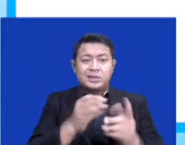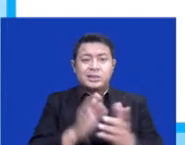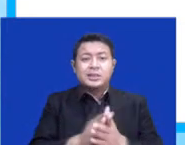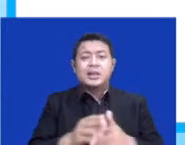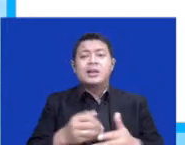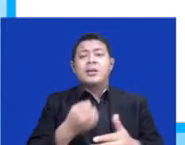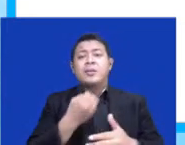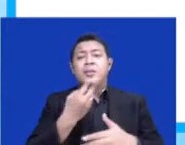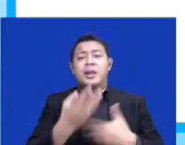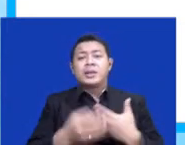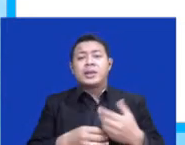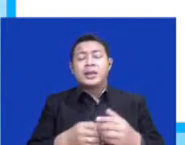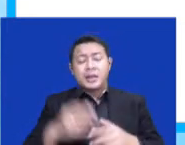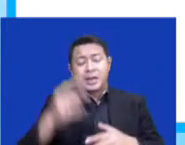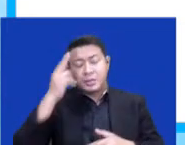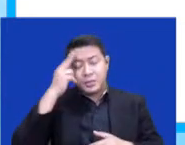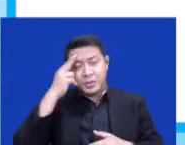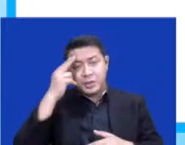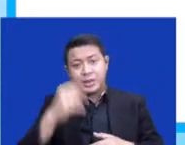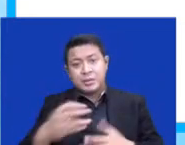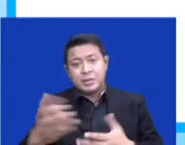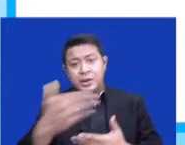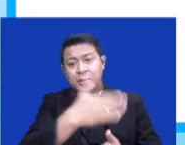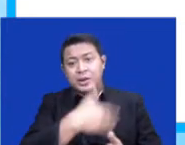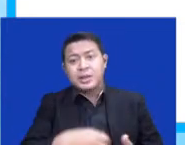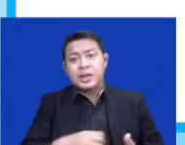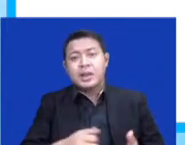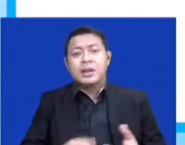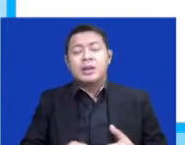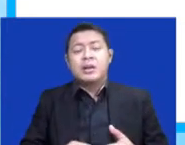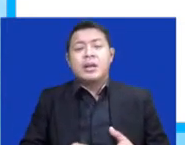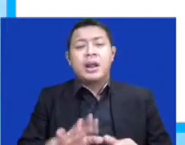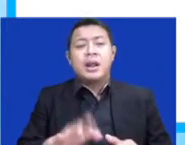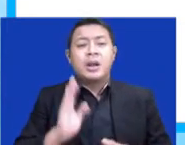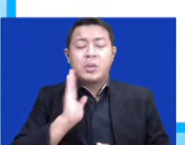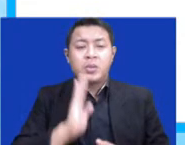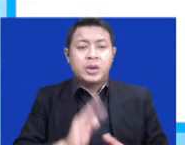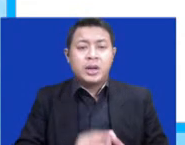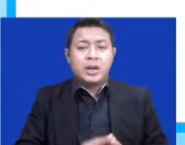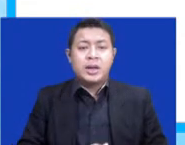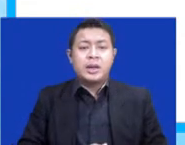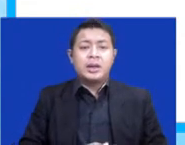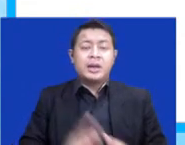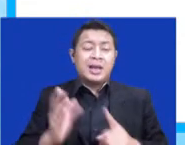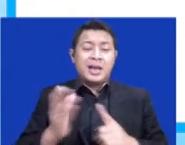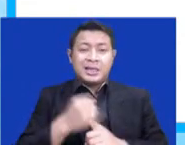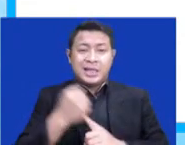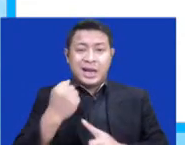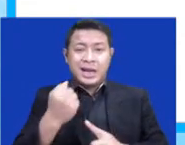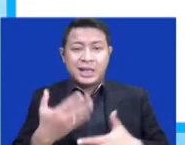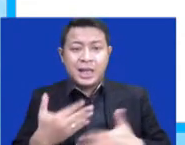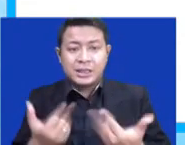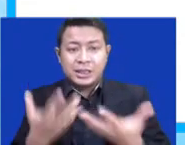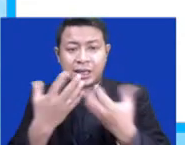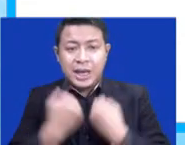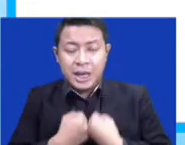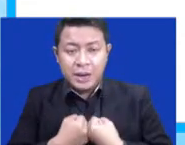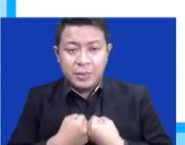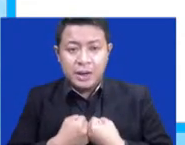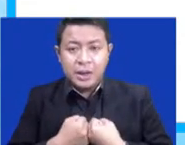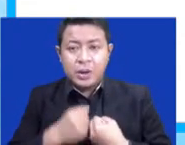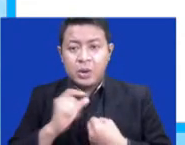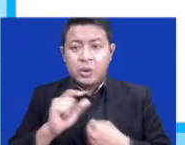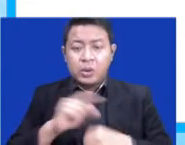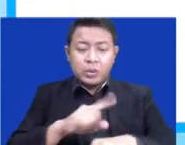dan kepemimpinan dengan melibatkan partisipasi penuh kaum muda. Adapun target dan hasil yang kita harapkan adalah untuk periode 5 tahun